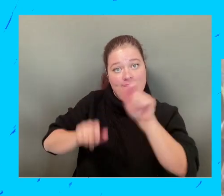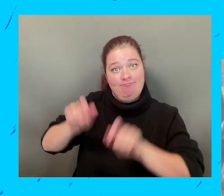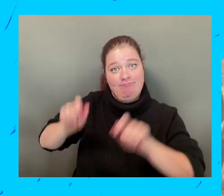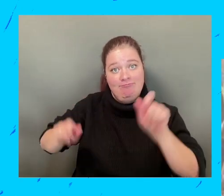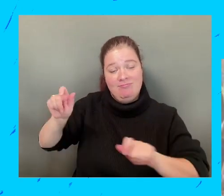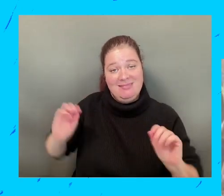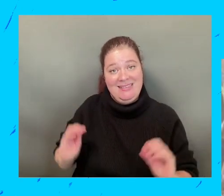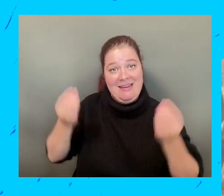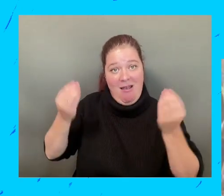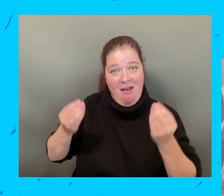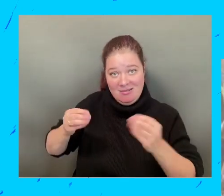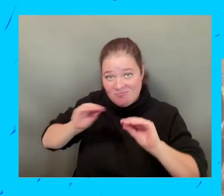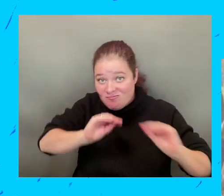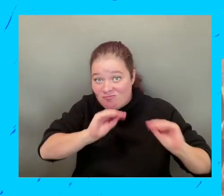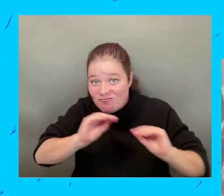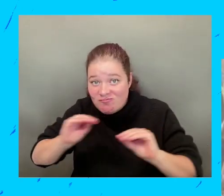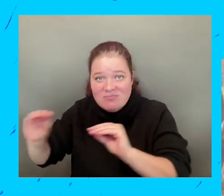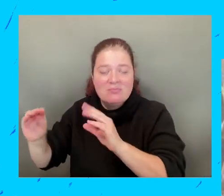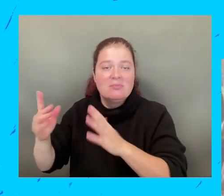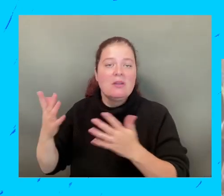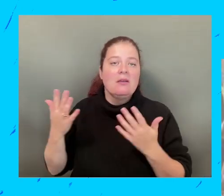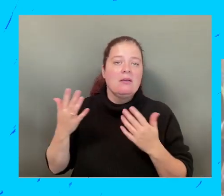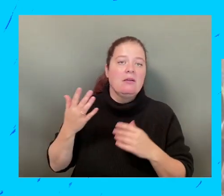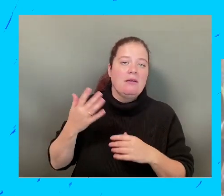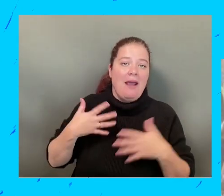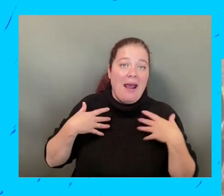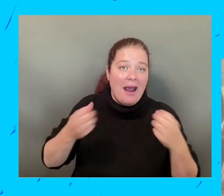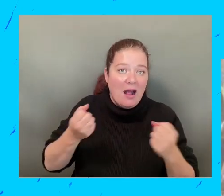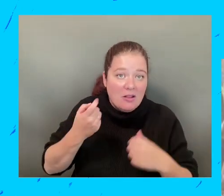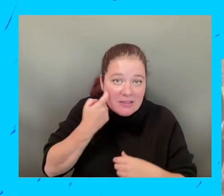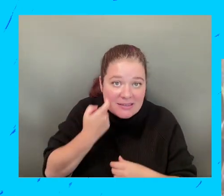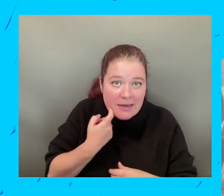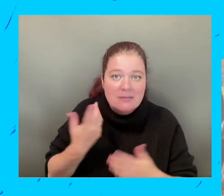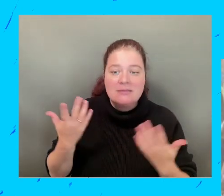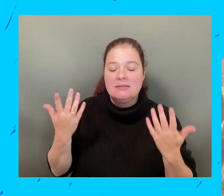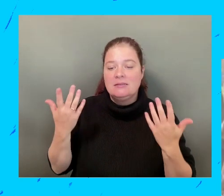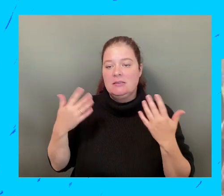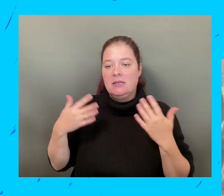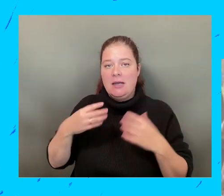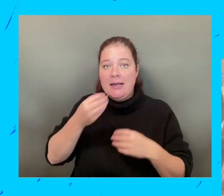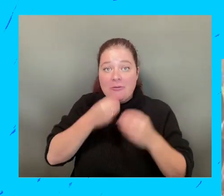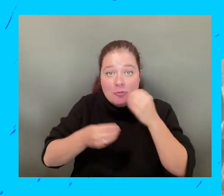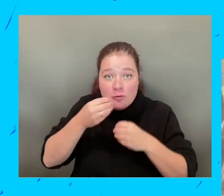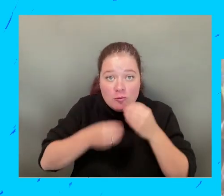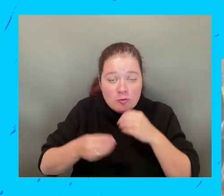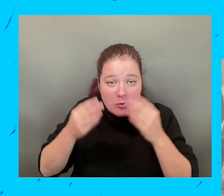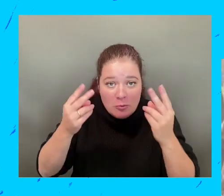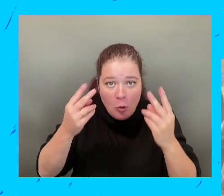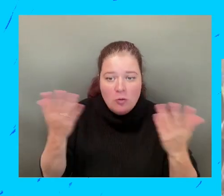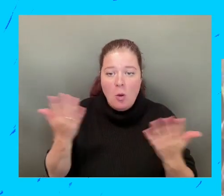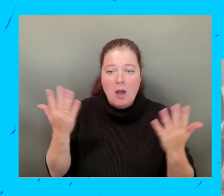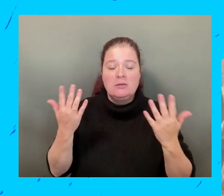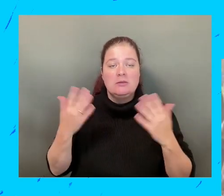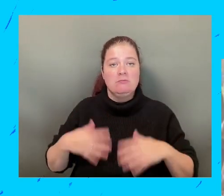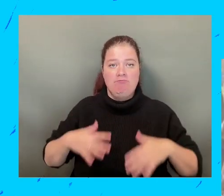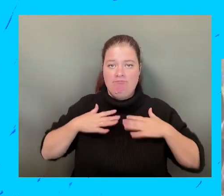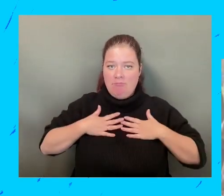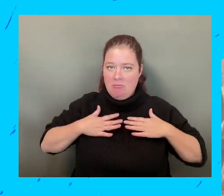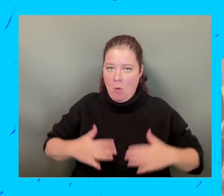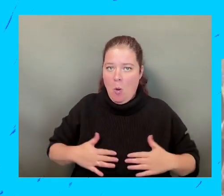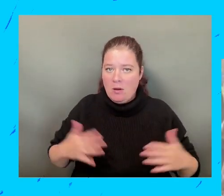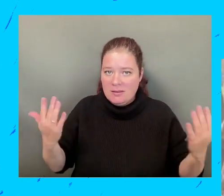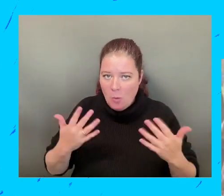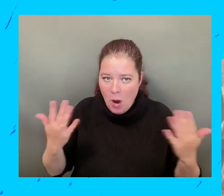veulent être influenceurs et qui vont parler, par exemple, sur